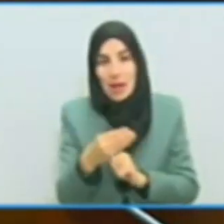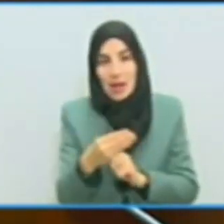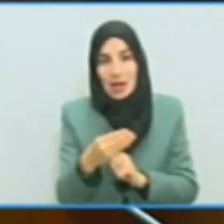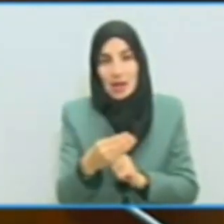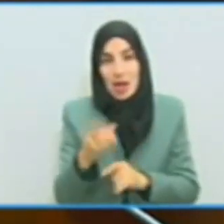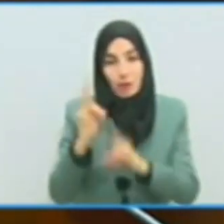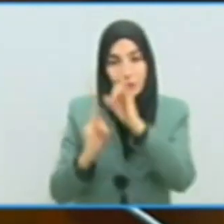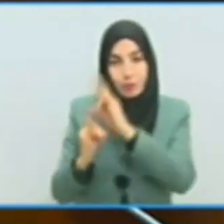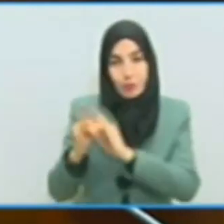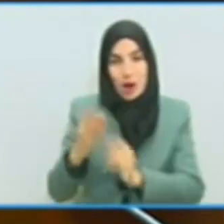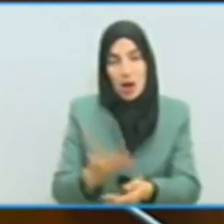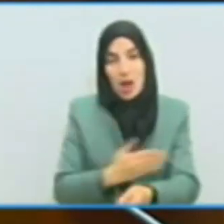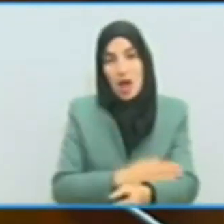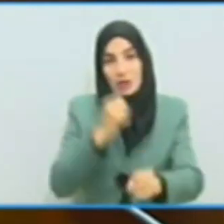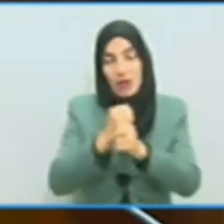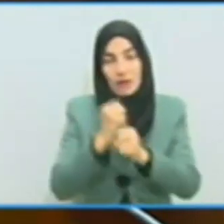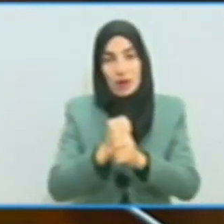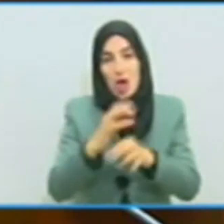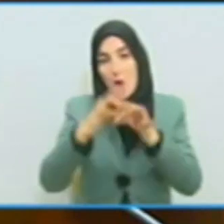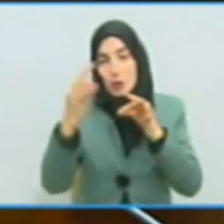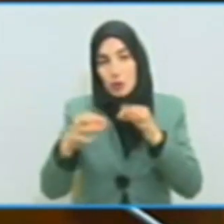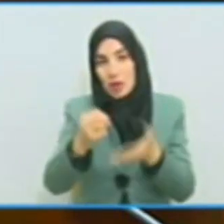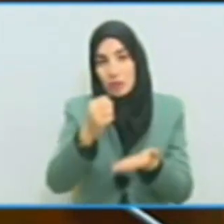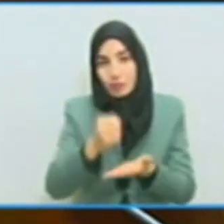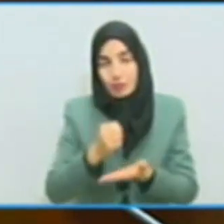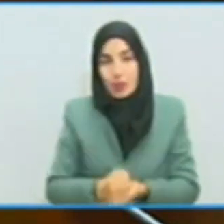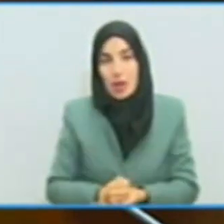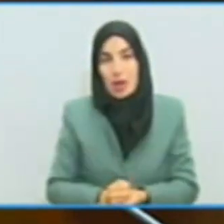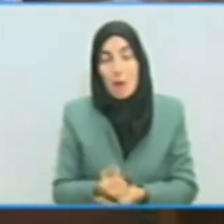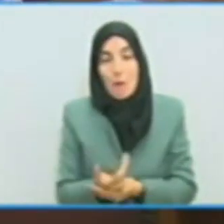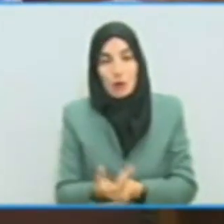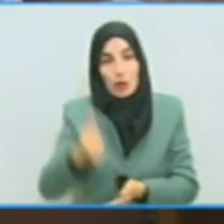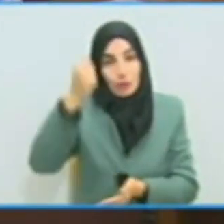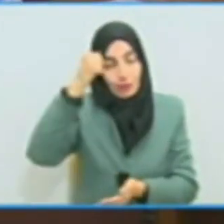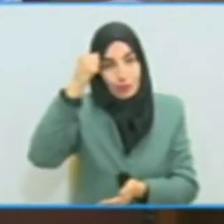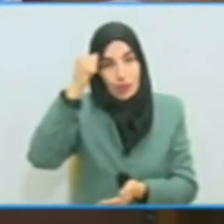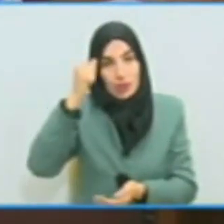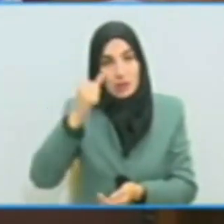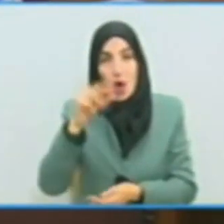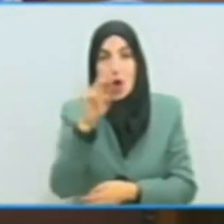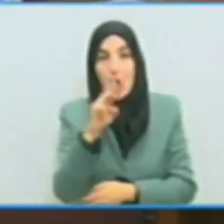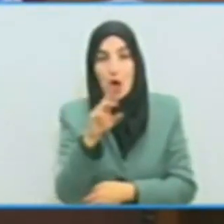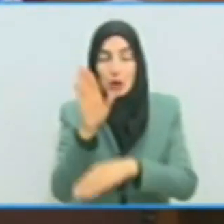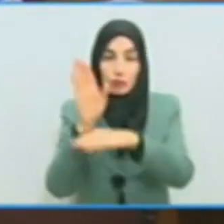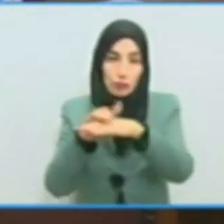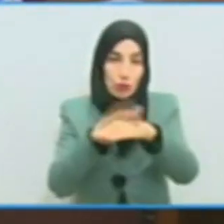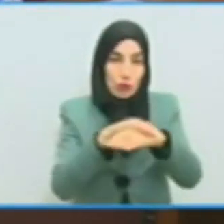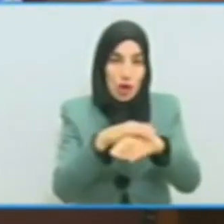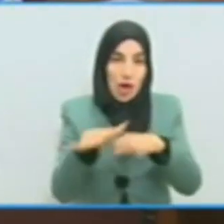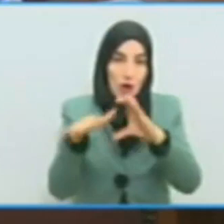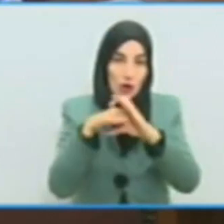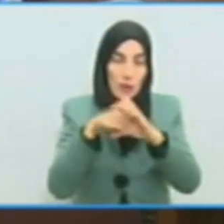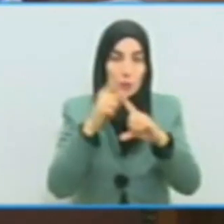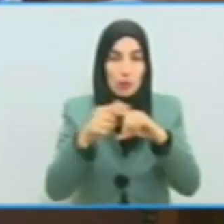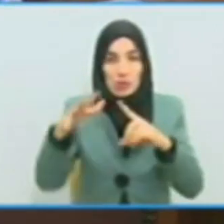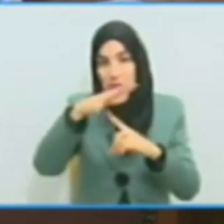لأمجاده وإنجازاته ومآثره، والتي تركت الكثير ونهضت بأدوار دعوية واجتماعية واقتصادية